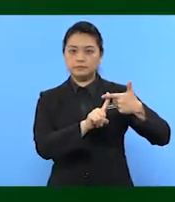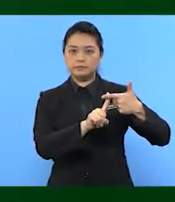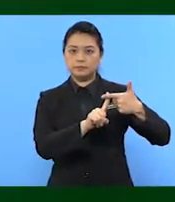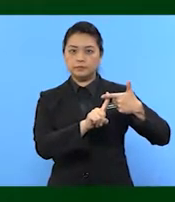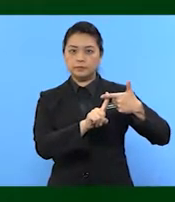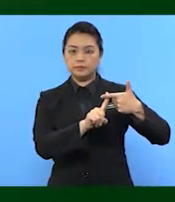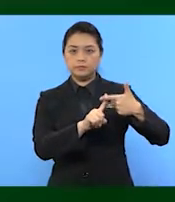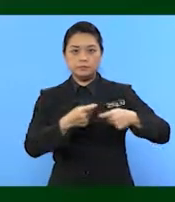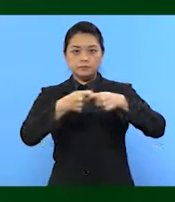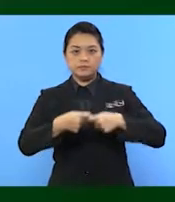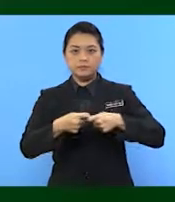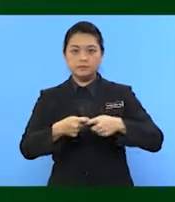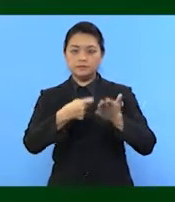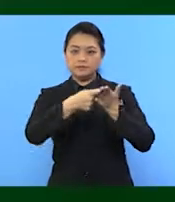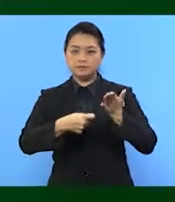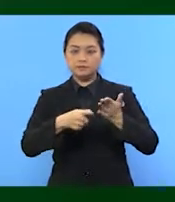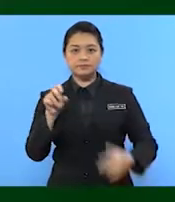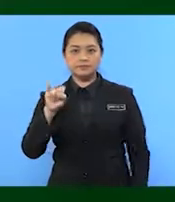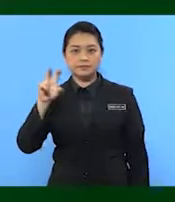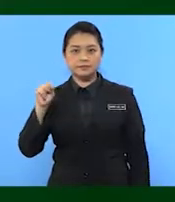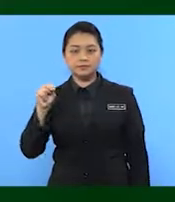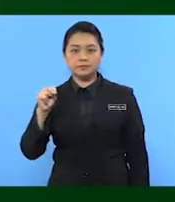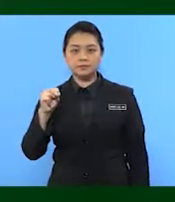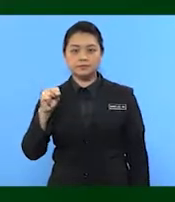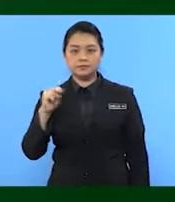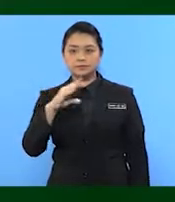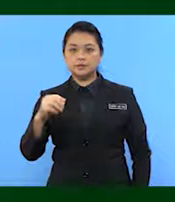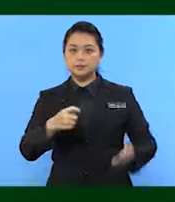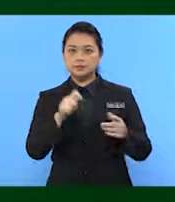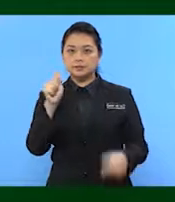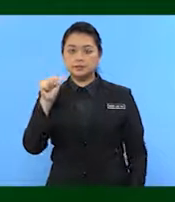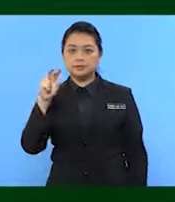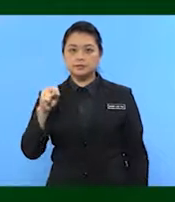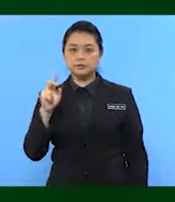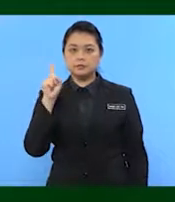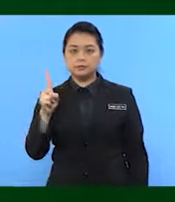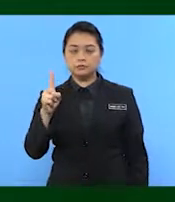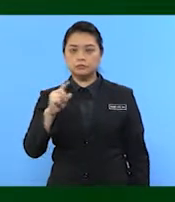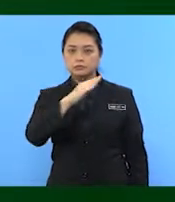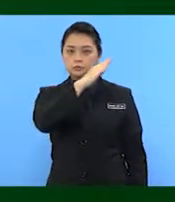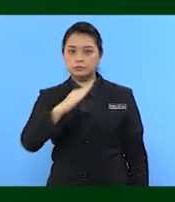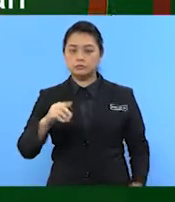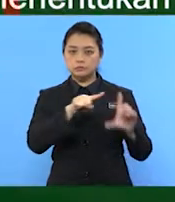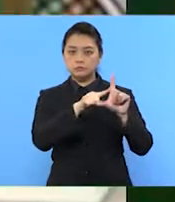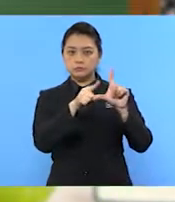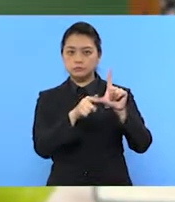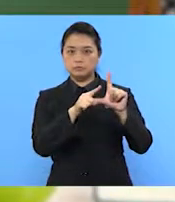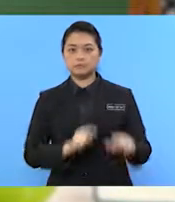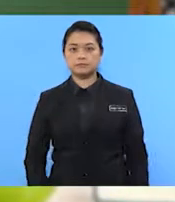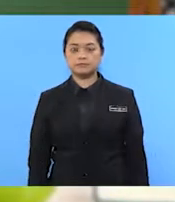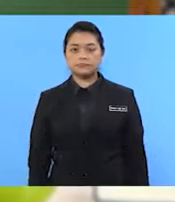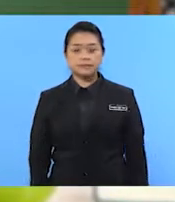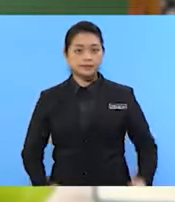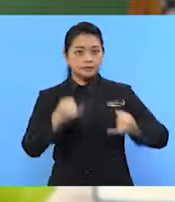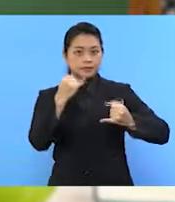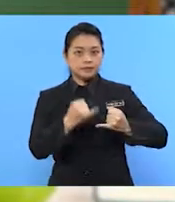5.1.4 menentukan nilai sinus, kosinus dan tangent sesuatu sudut tirus. Di